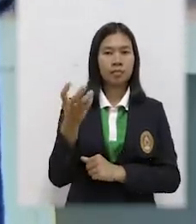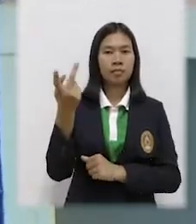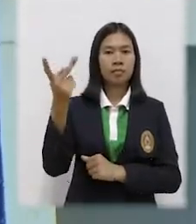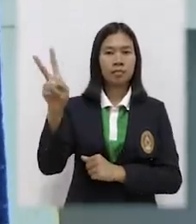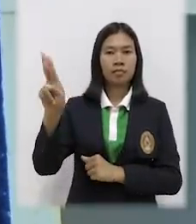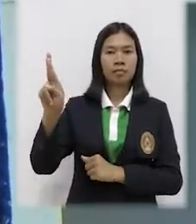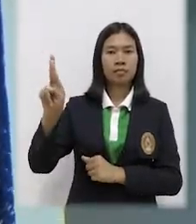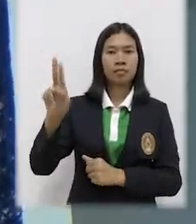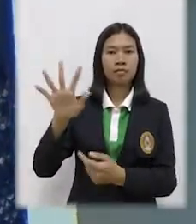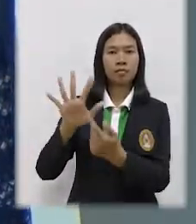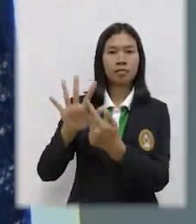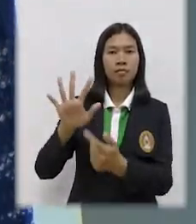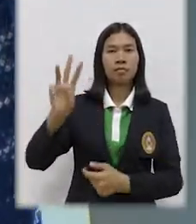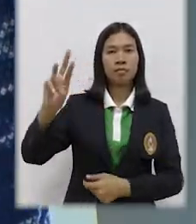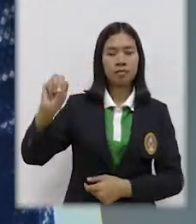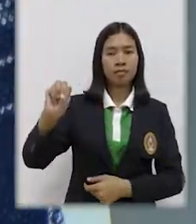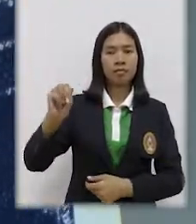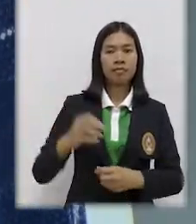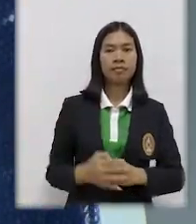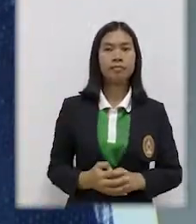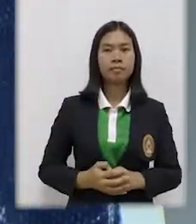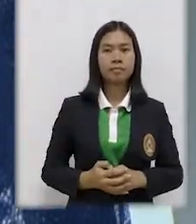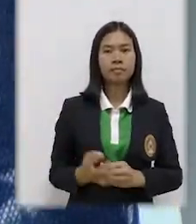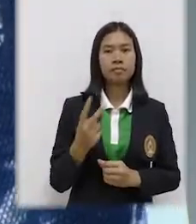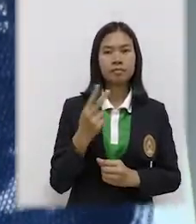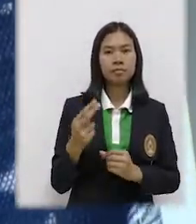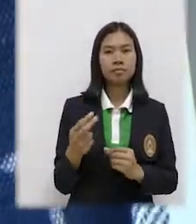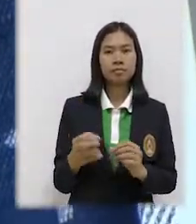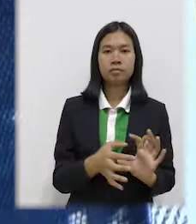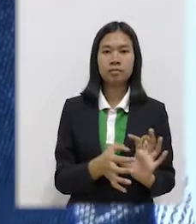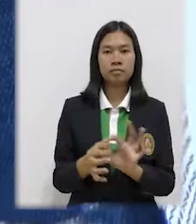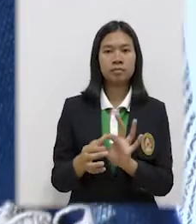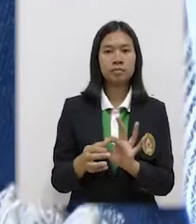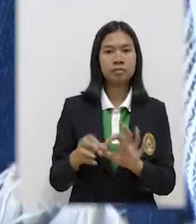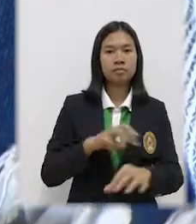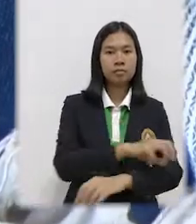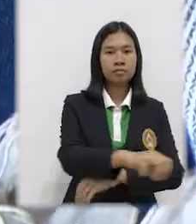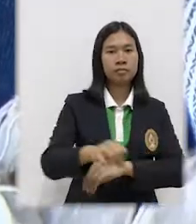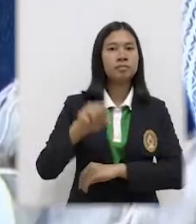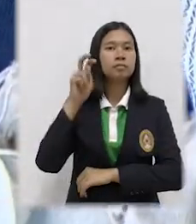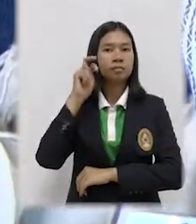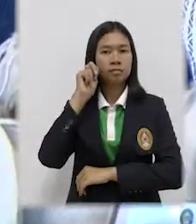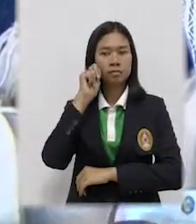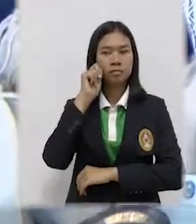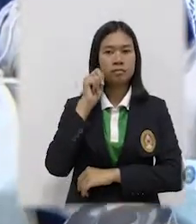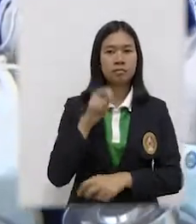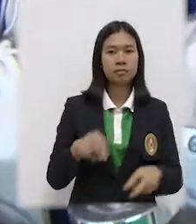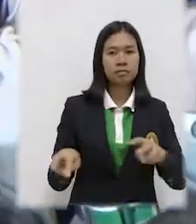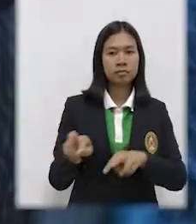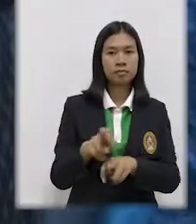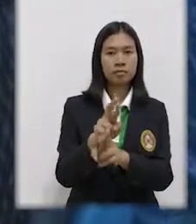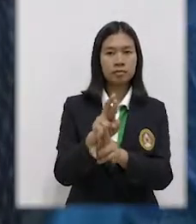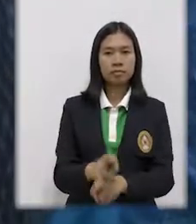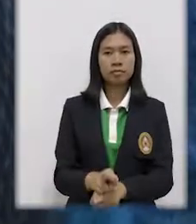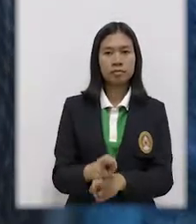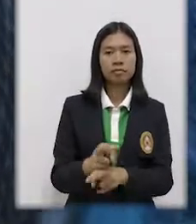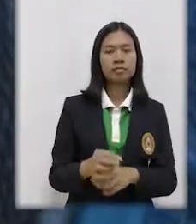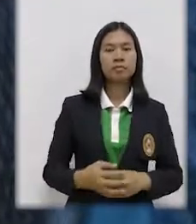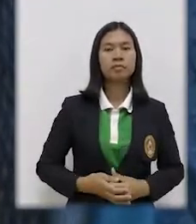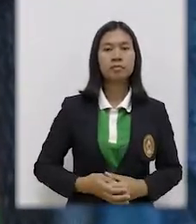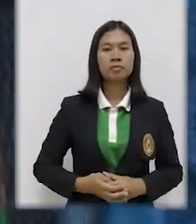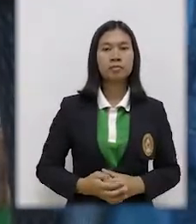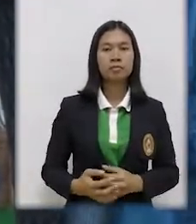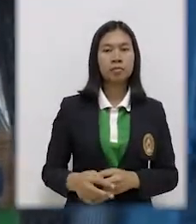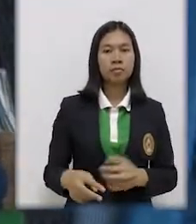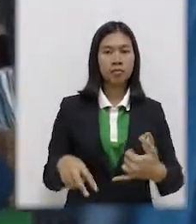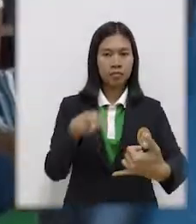ามและวิถีคนสกลนครที่นำความหลากหลายทางชีวภาพรอบหนองหารและการอนุรักษ์ภูมิปัญญาท้องถิ่นด้านสมุน